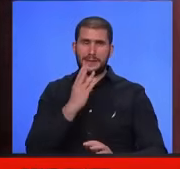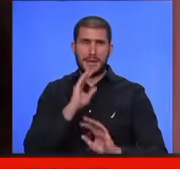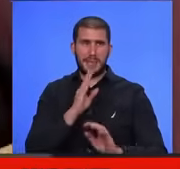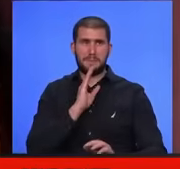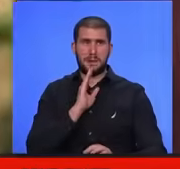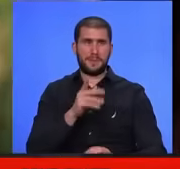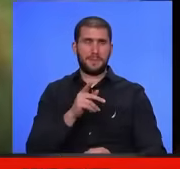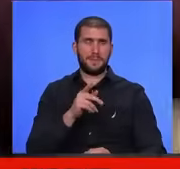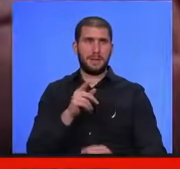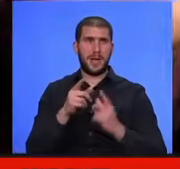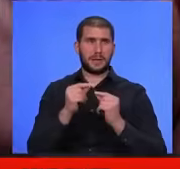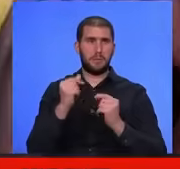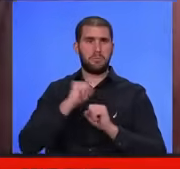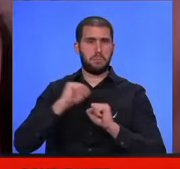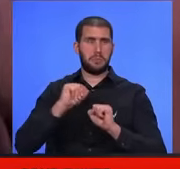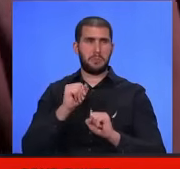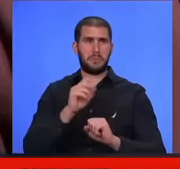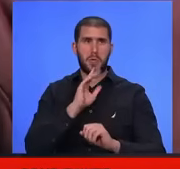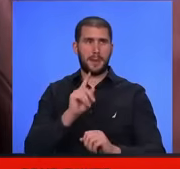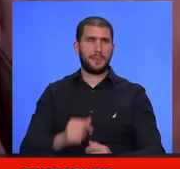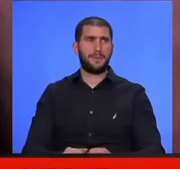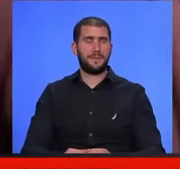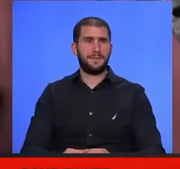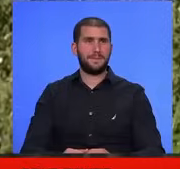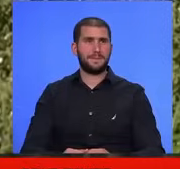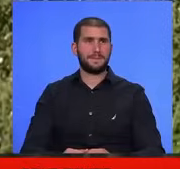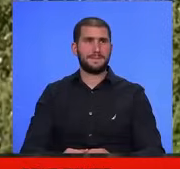in Gaza boom lo Baya. To.